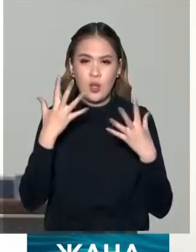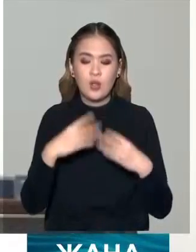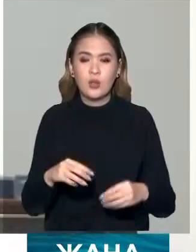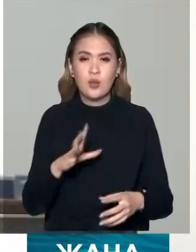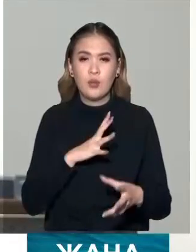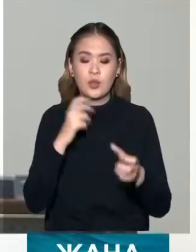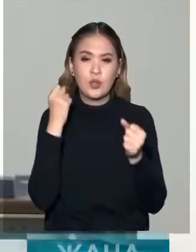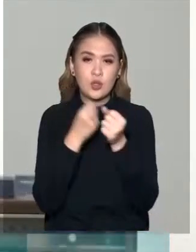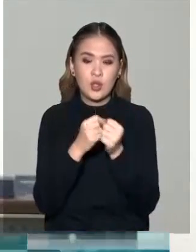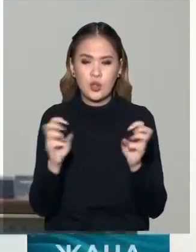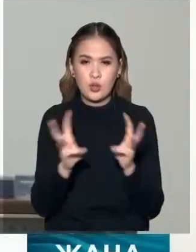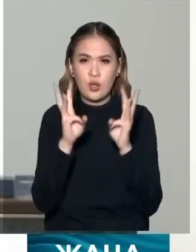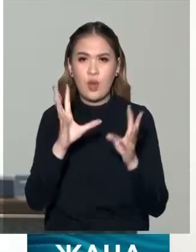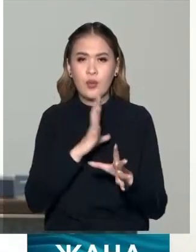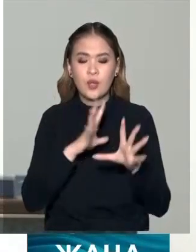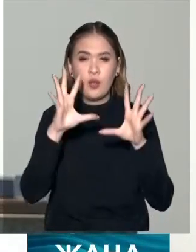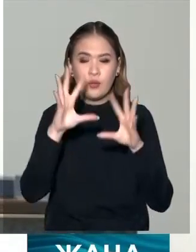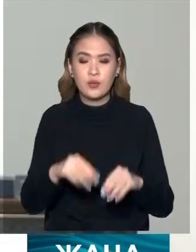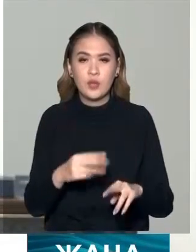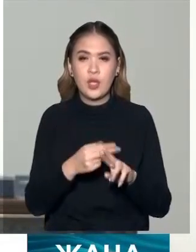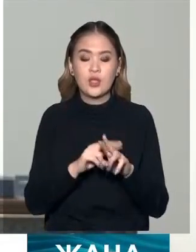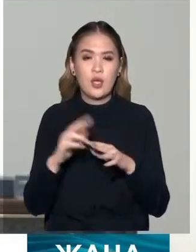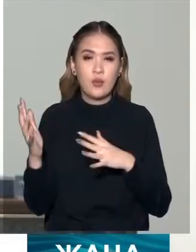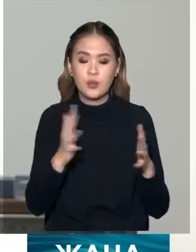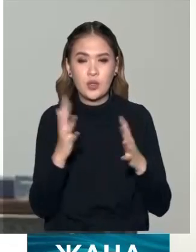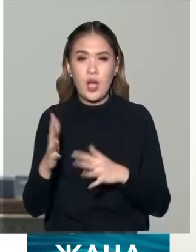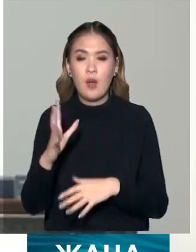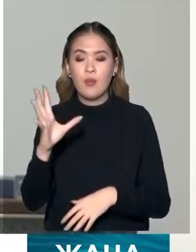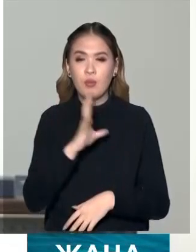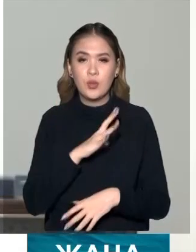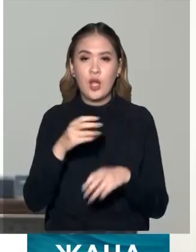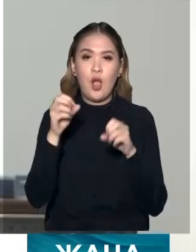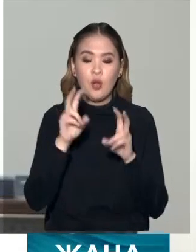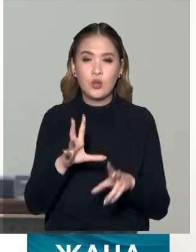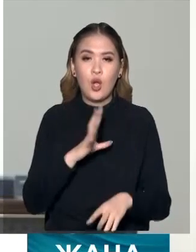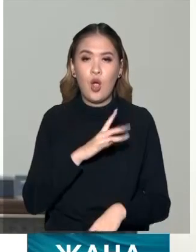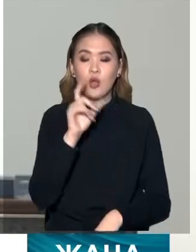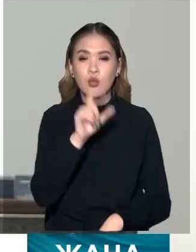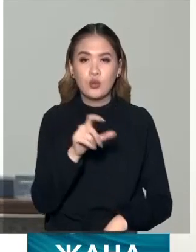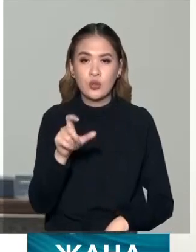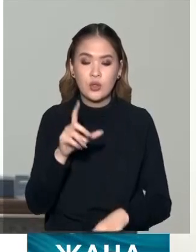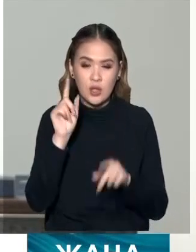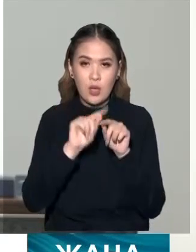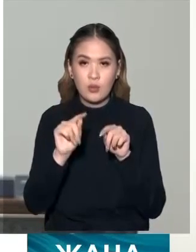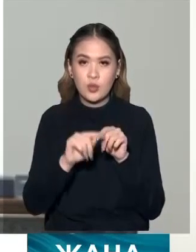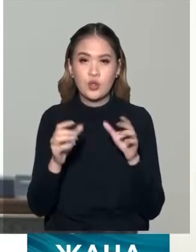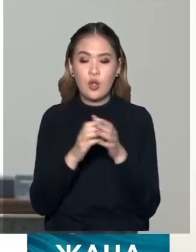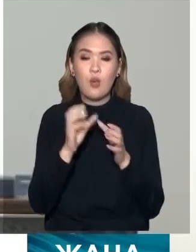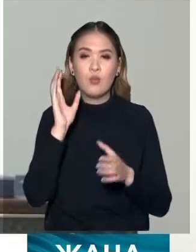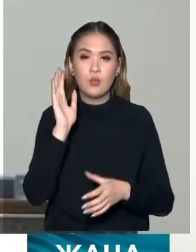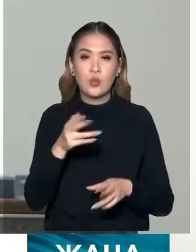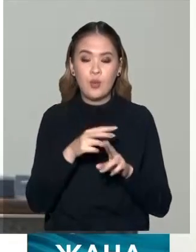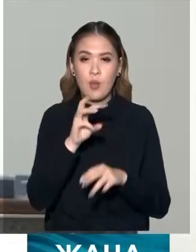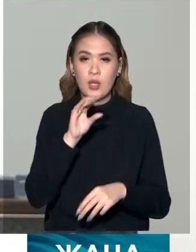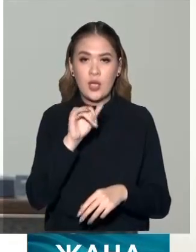Апат аумағындағы жалын сөндірілді. Шахта ішін желдетіп, қауіпсіздік қамтамасыз етілген кезде құтқарушылармен бірге сарапшылар тобы түсетін болады. Алдымен